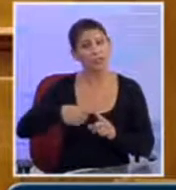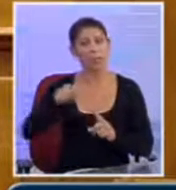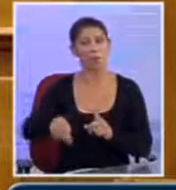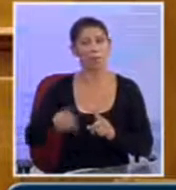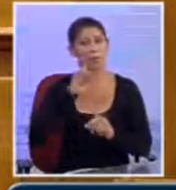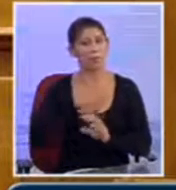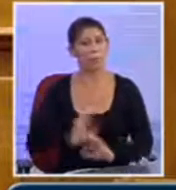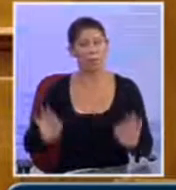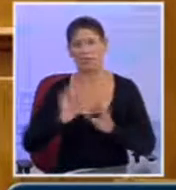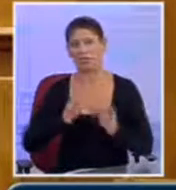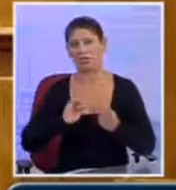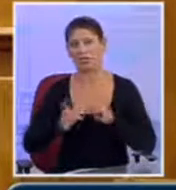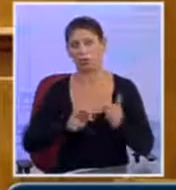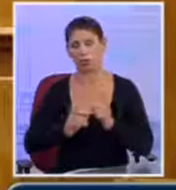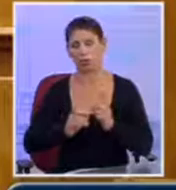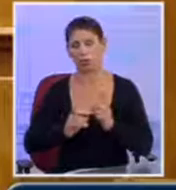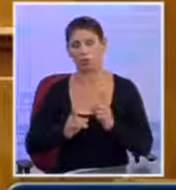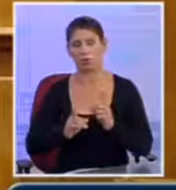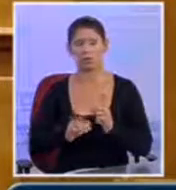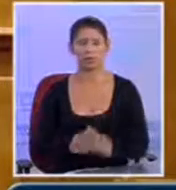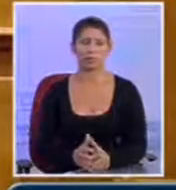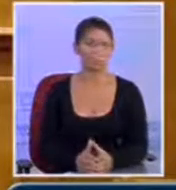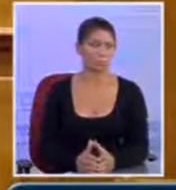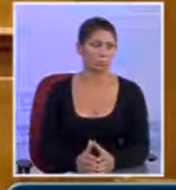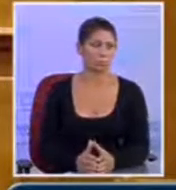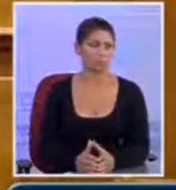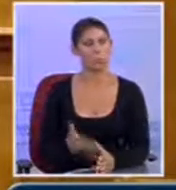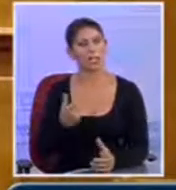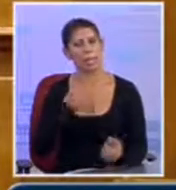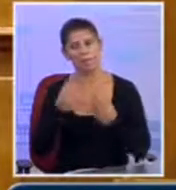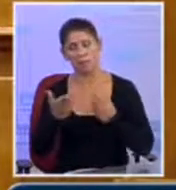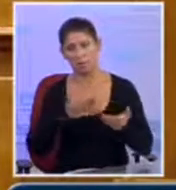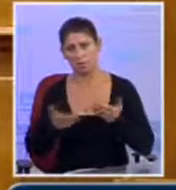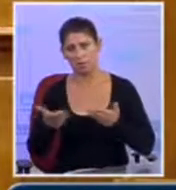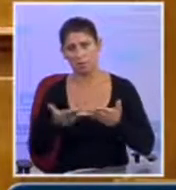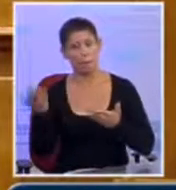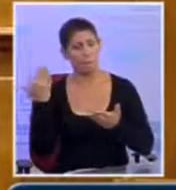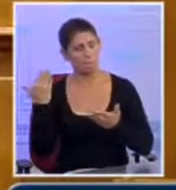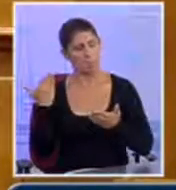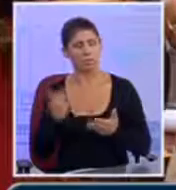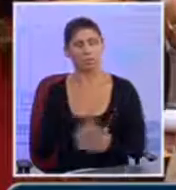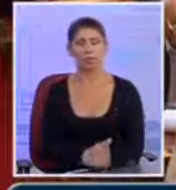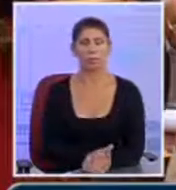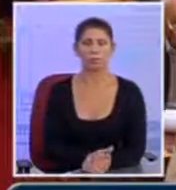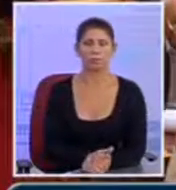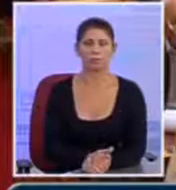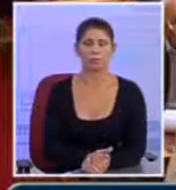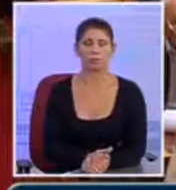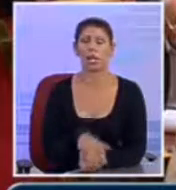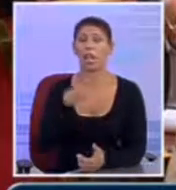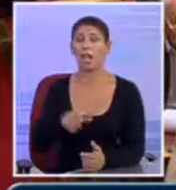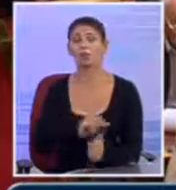οποίο προέβλεπε η συμφωνία την οποία είχαμε διαπραγματευτεί πριν από λίγο καιρό. Αυτό